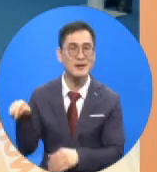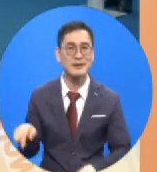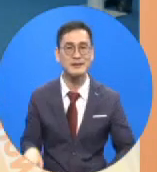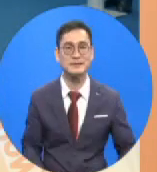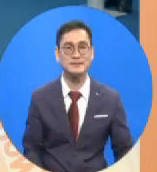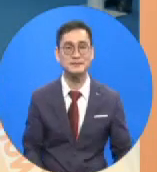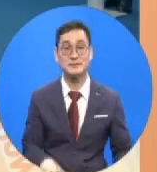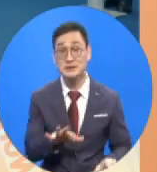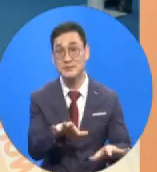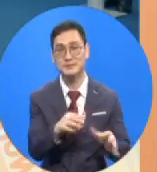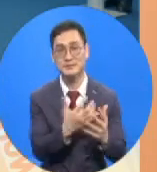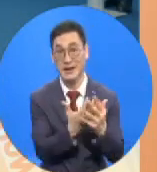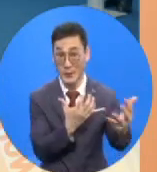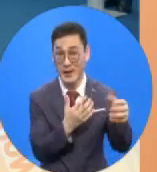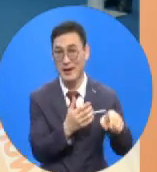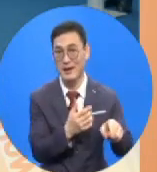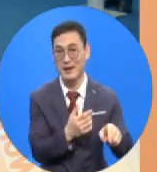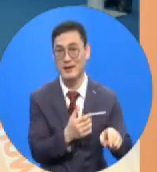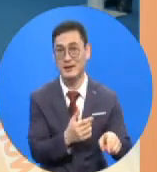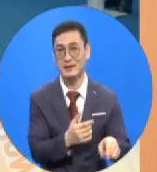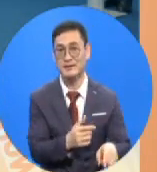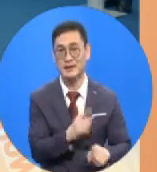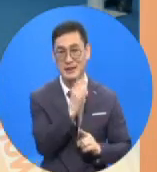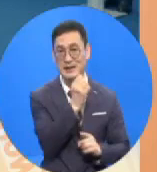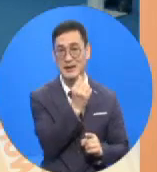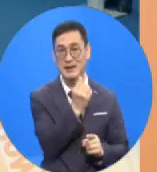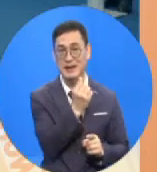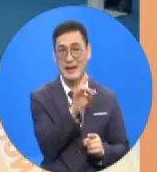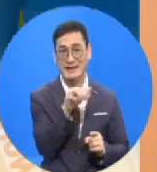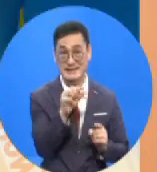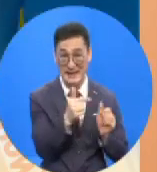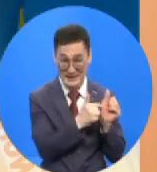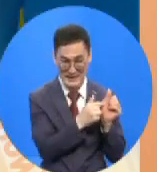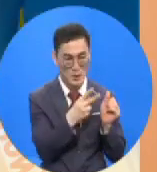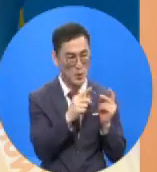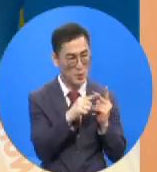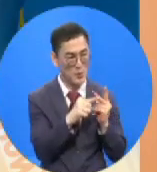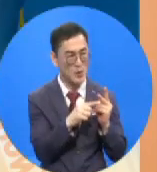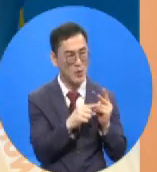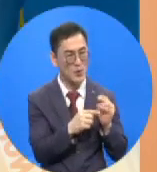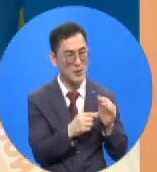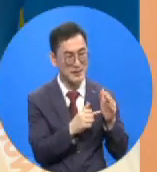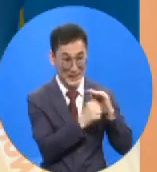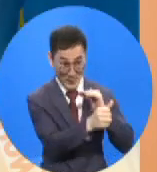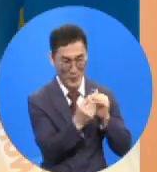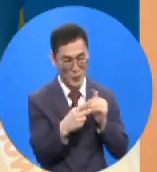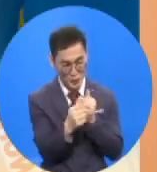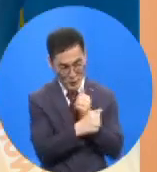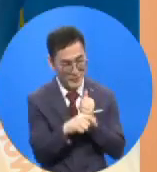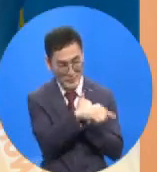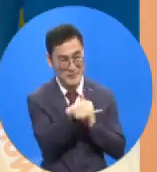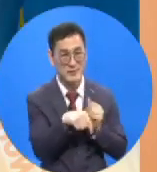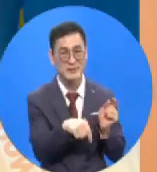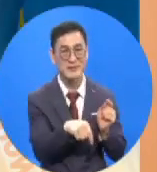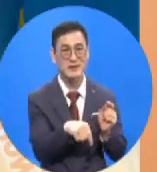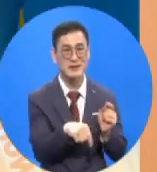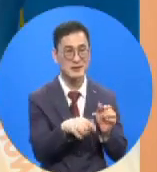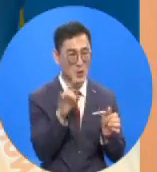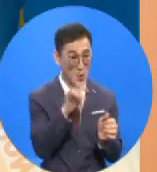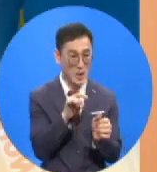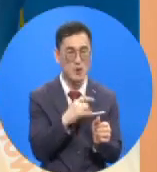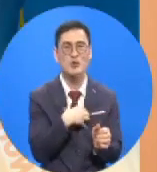지금 그 어 김태원의 대표 같은 경우도 지금 아마 제가 알고자 경리 지금 하고 있는 같아요 내일 아마 다시 이제 풀린다고 하는데